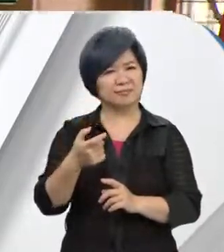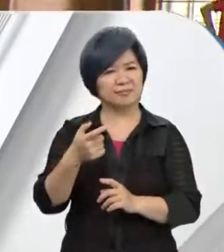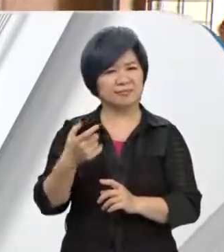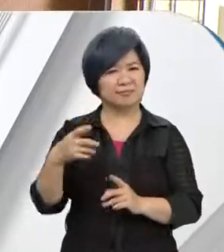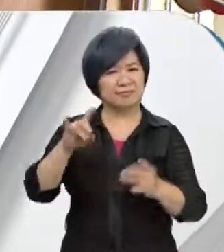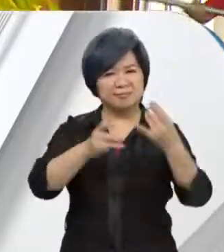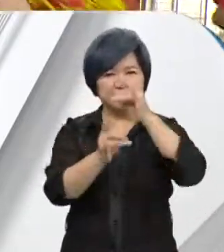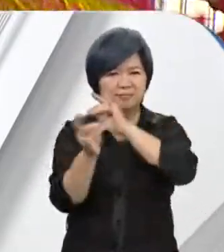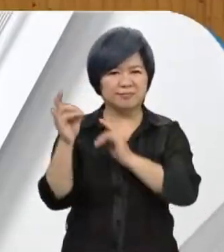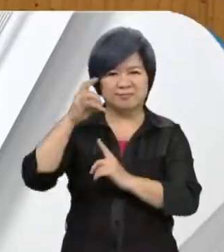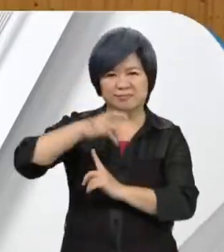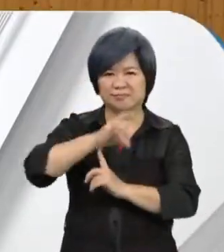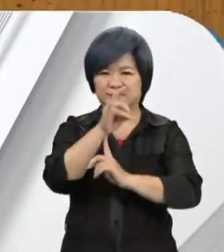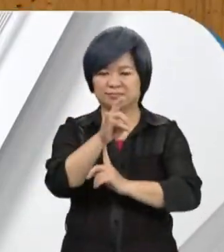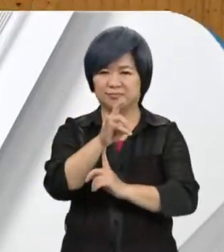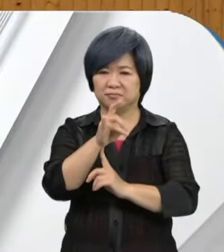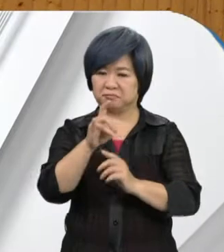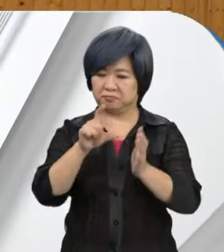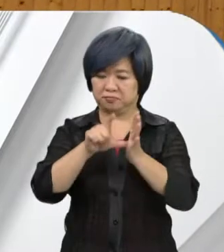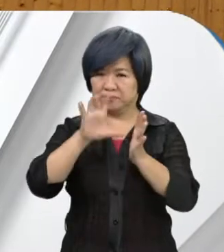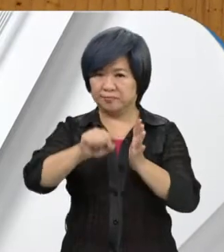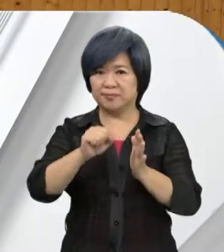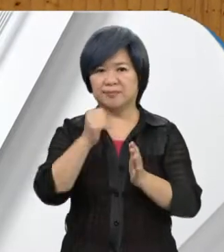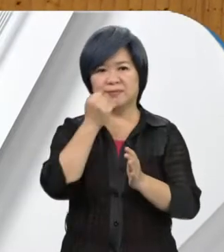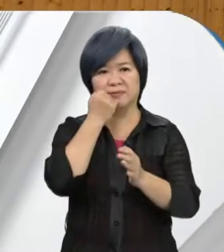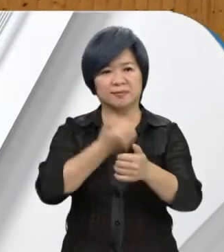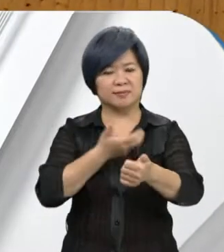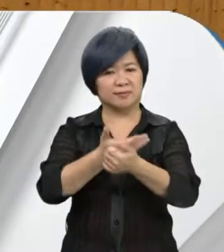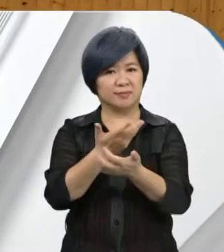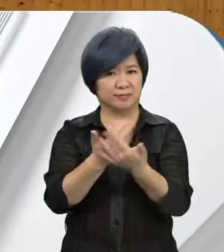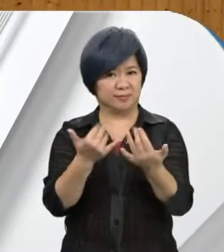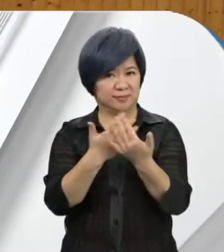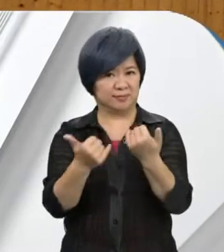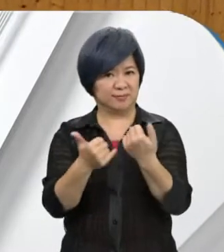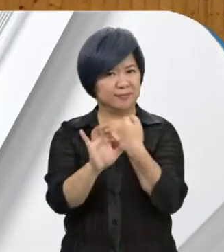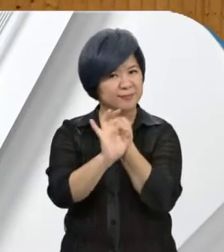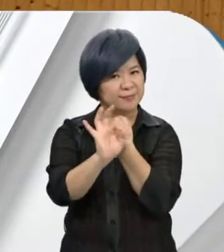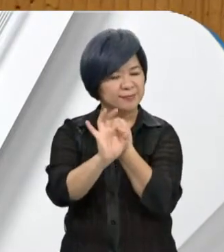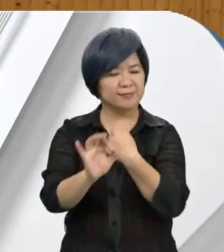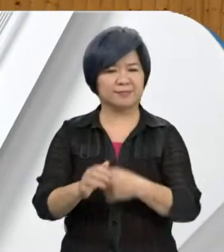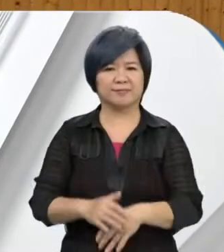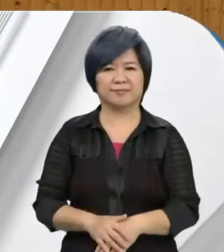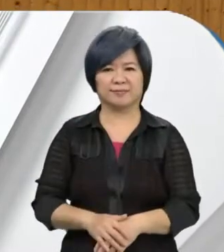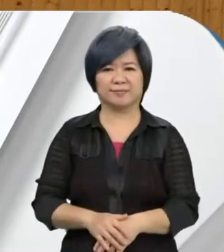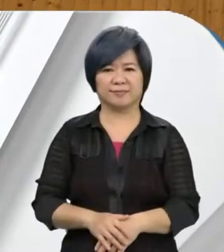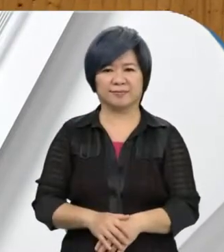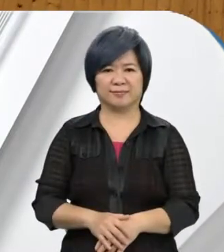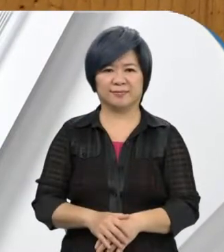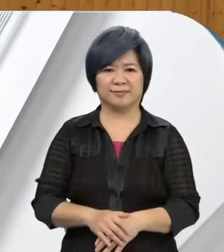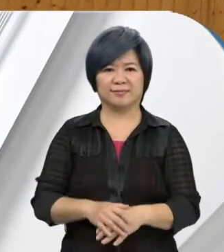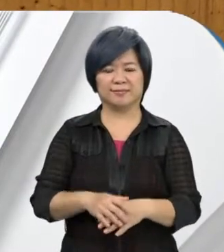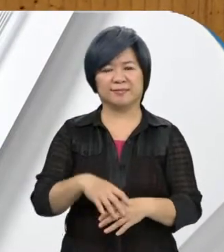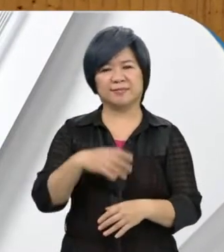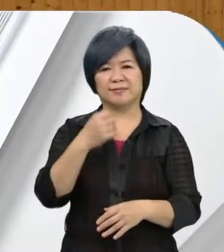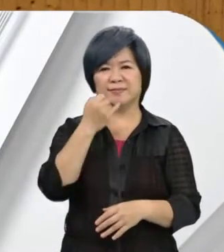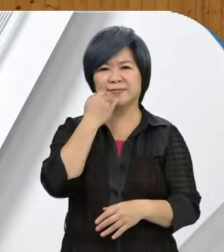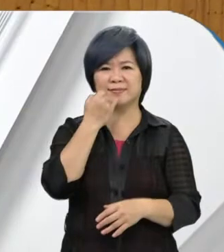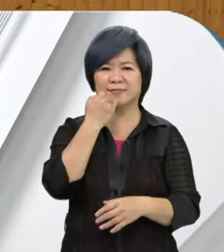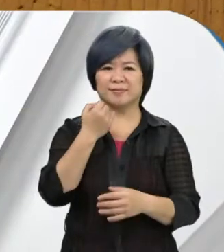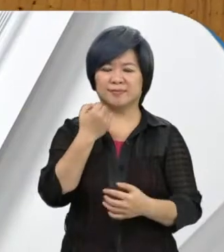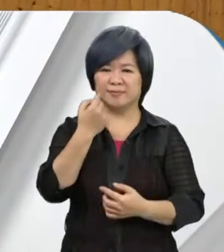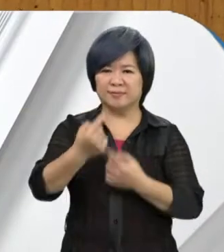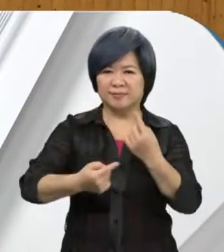唔免讲，人借一只机会，本一学生个也体会一下，人做参与